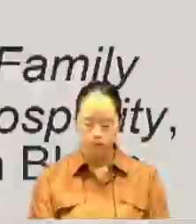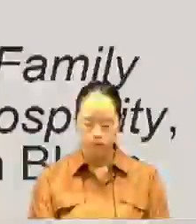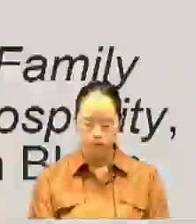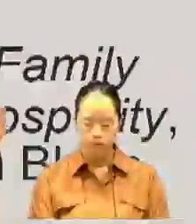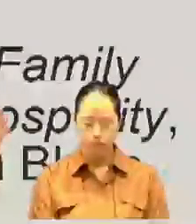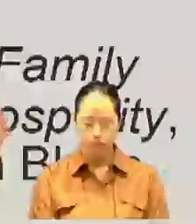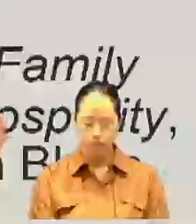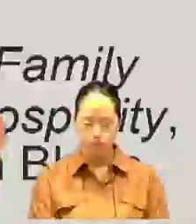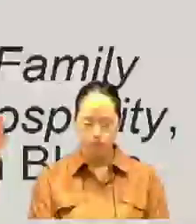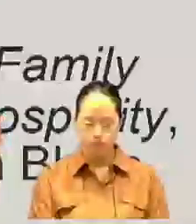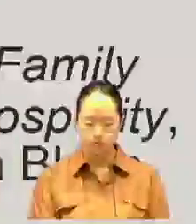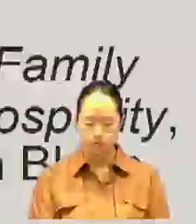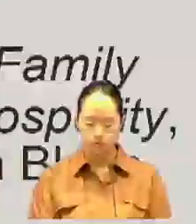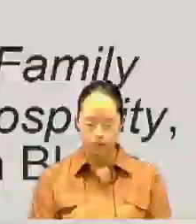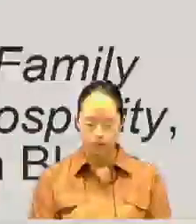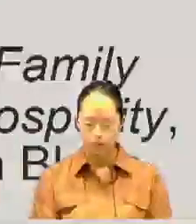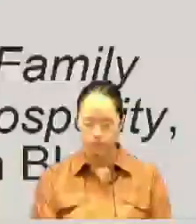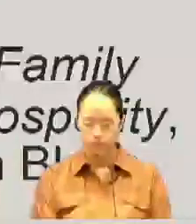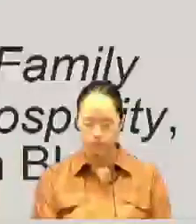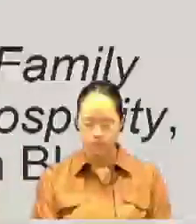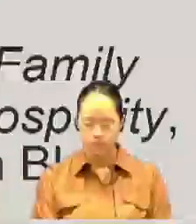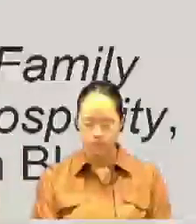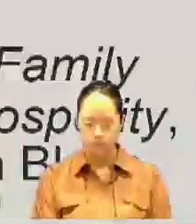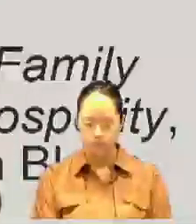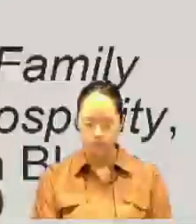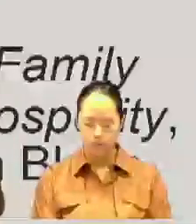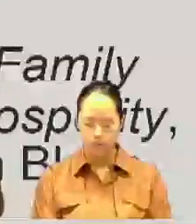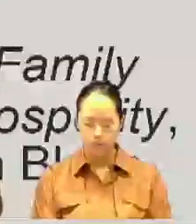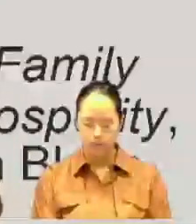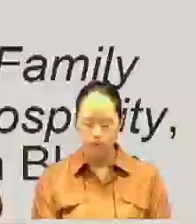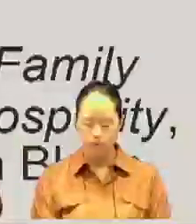没有公义在我们里面的。